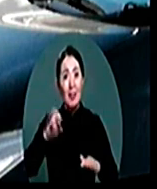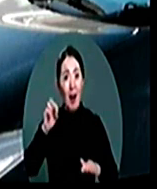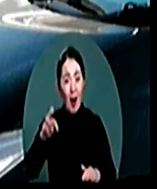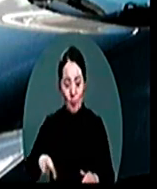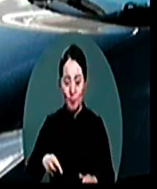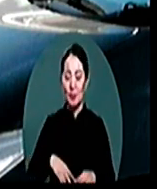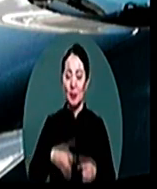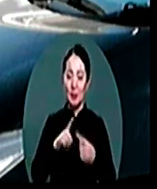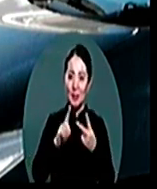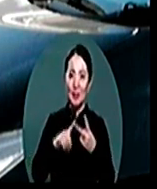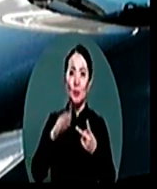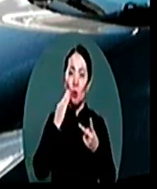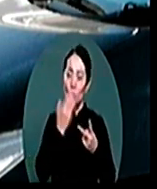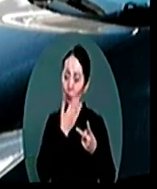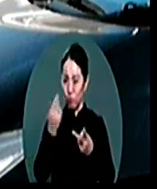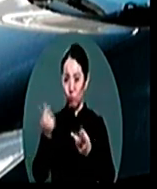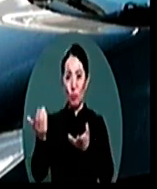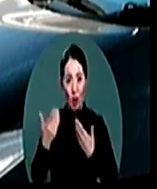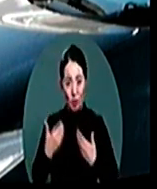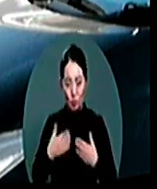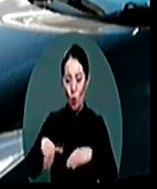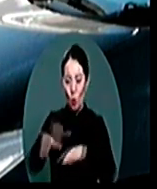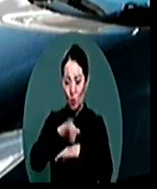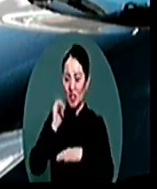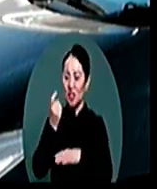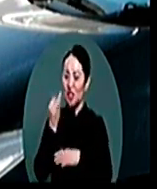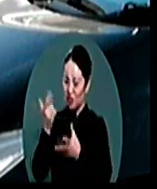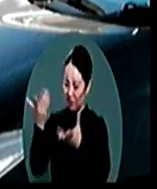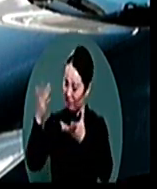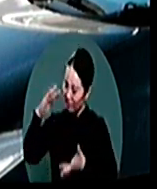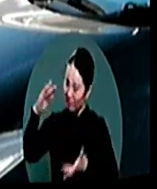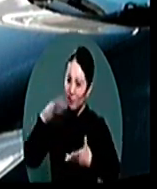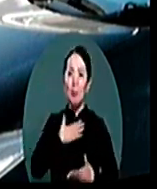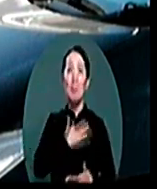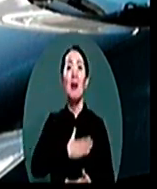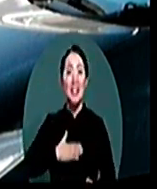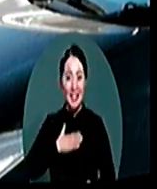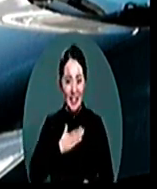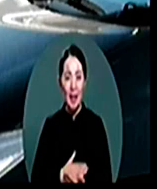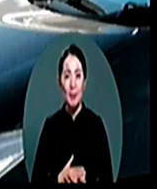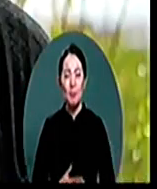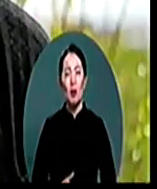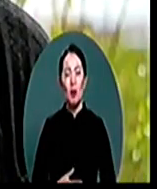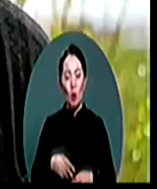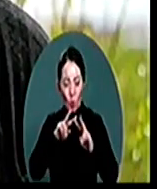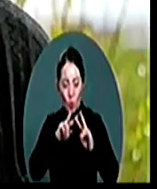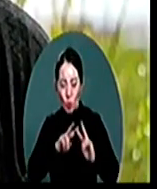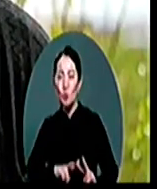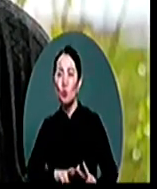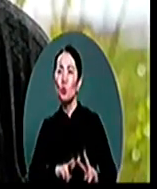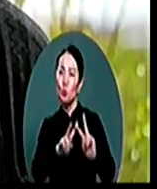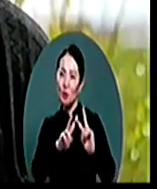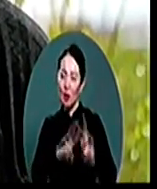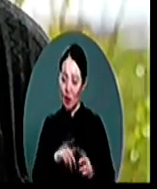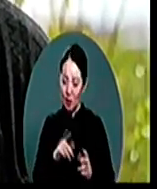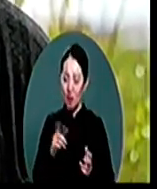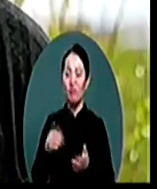нэг цагаан сараар нэг аварч яваа. Улсын хишиг ихэж юм байна гэх хөшөө би баярлж байсан. Аа